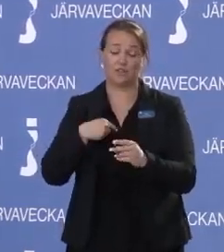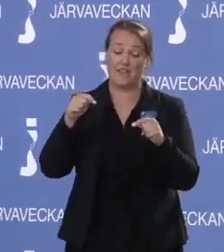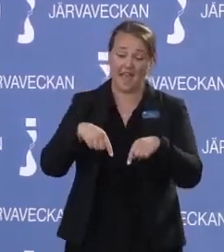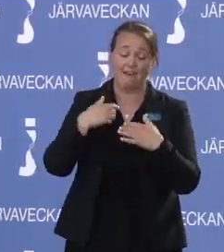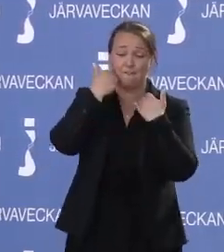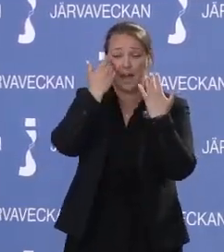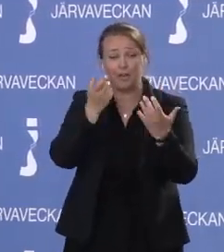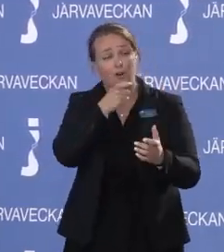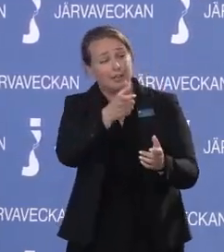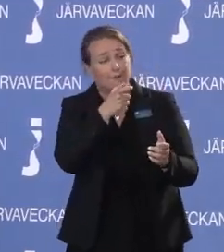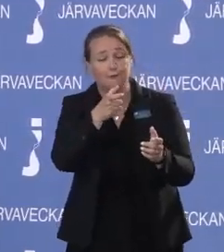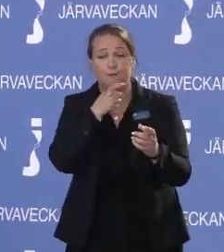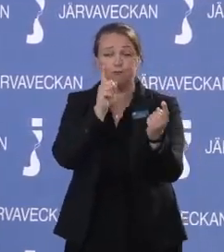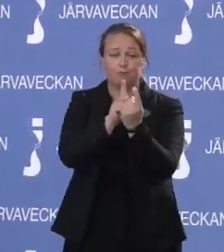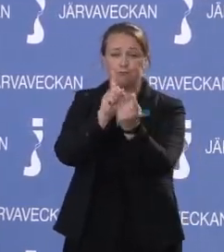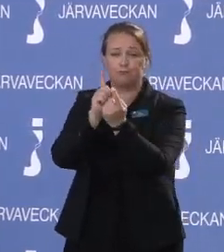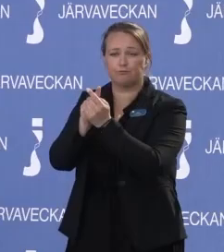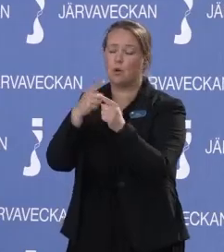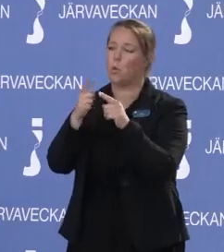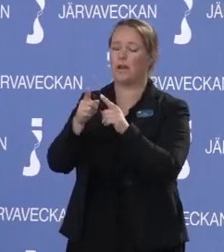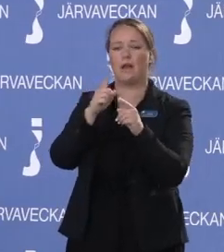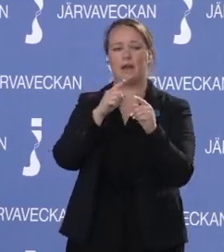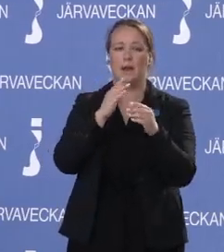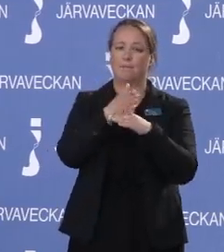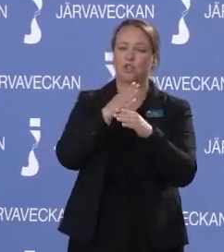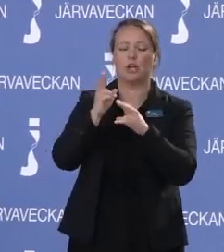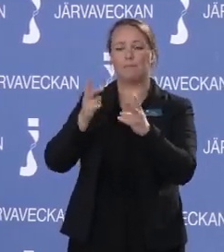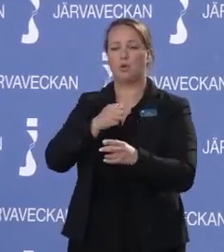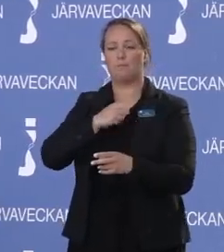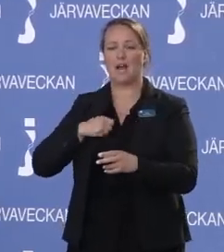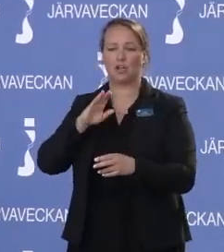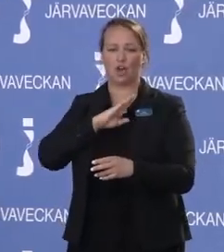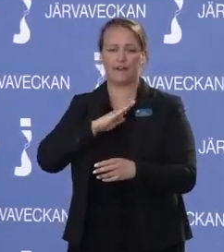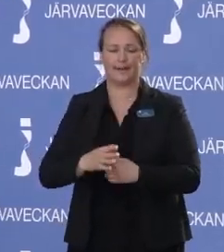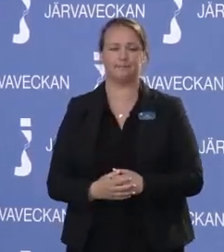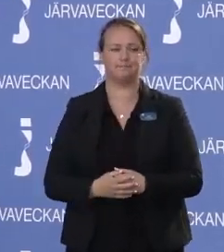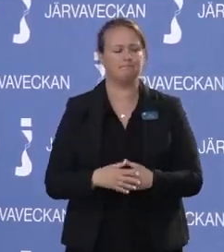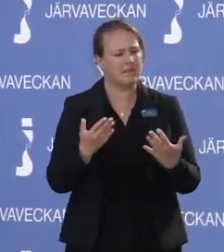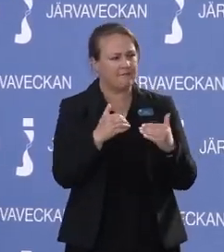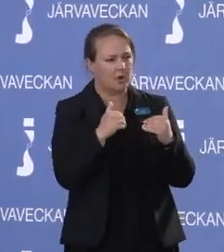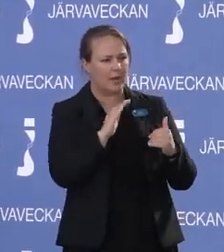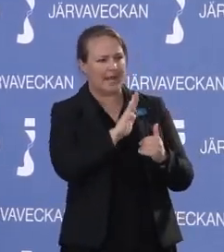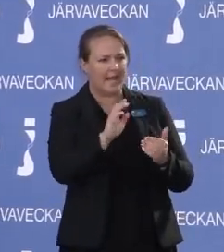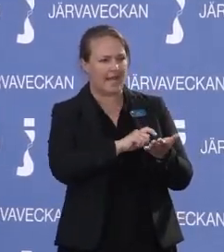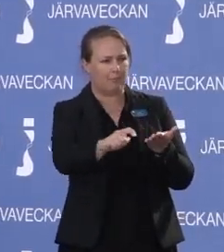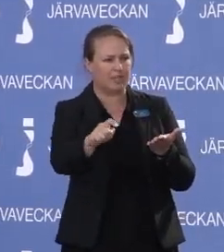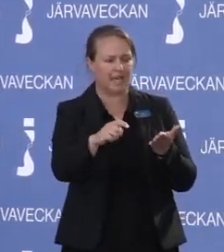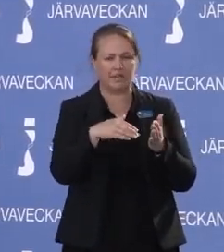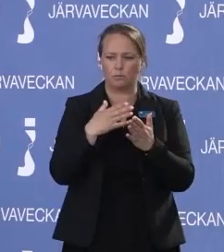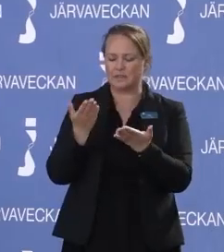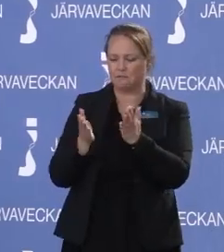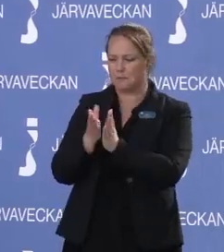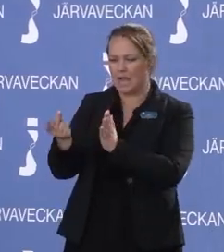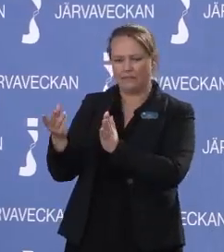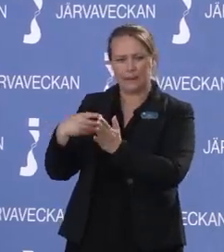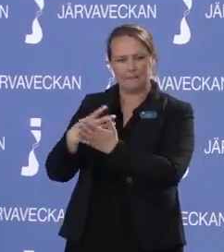och olika makthavare och så. Du, vad skiljer er rapportering från andra nyhetsmediers rapportering?